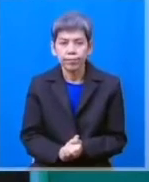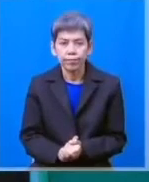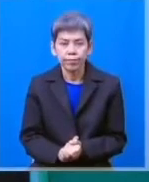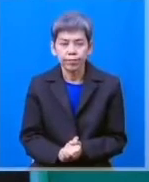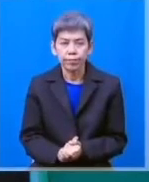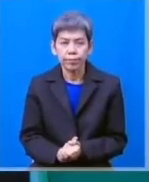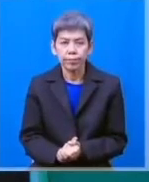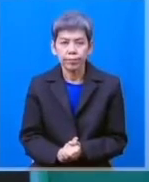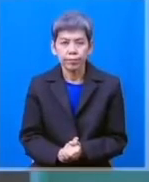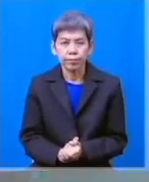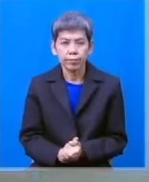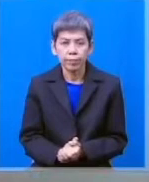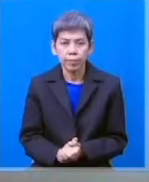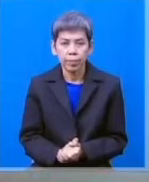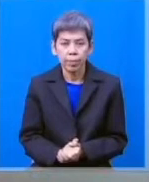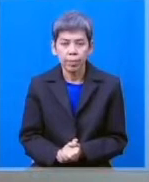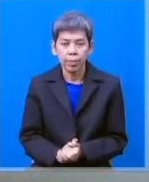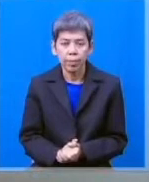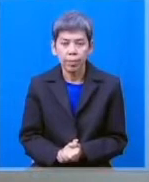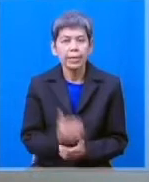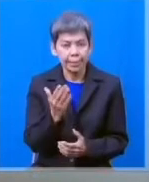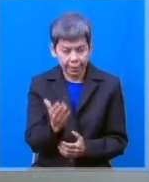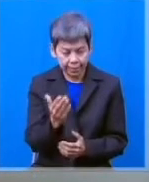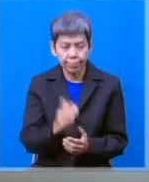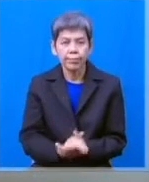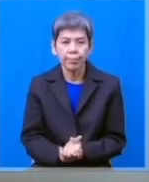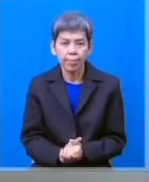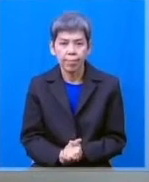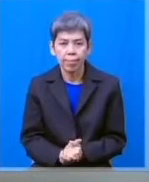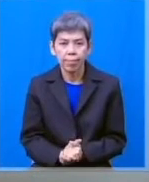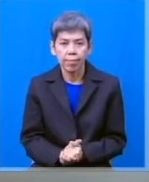รติหนูมหันต์ครับ เชิญคุณสมเกียรติค่ะ